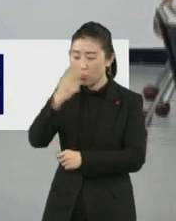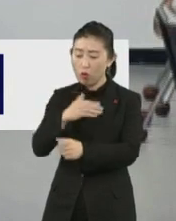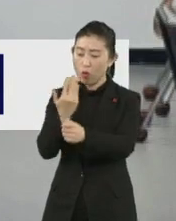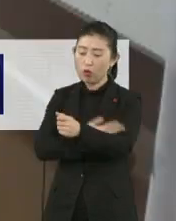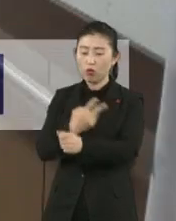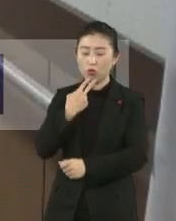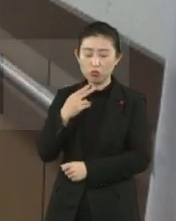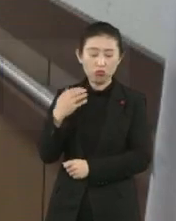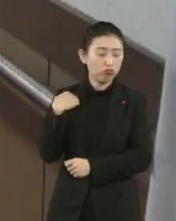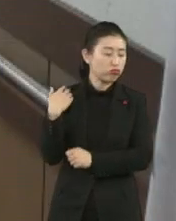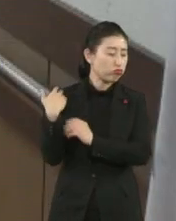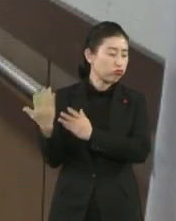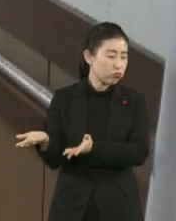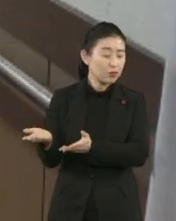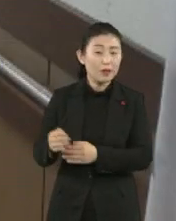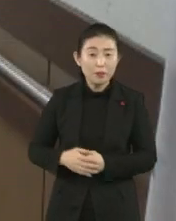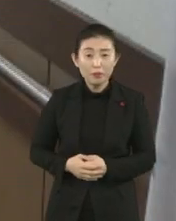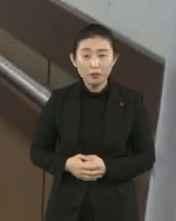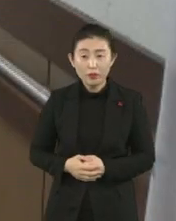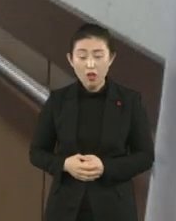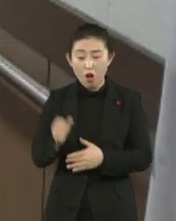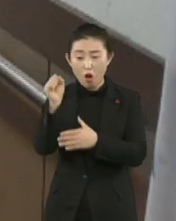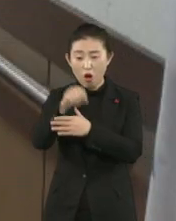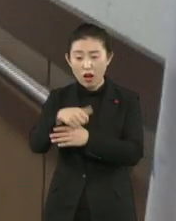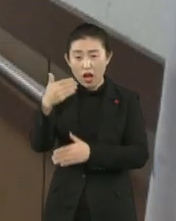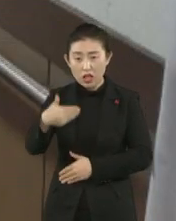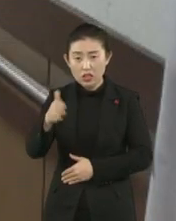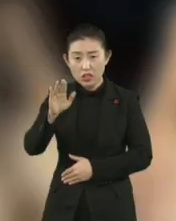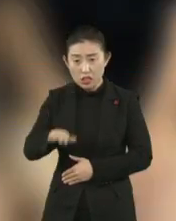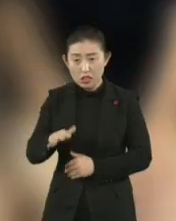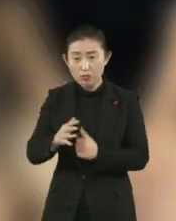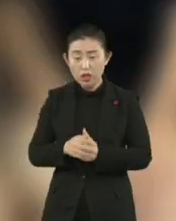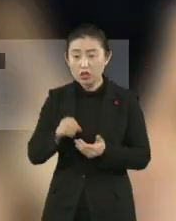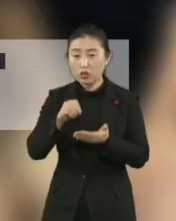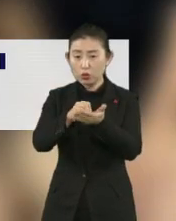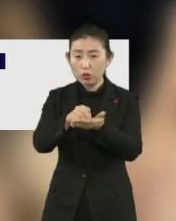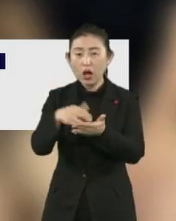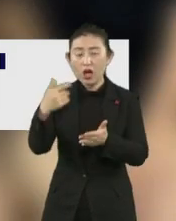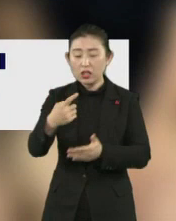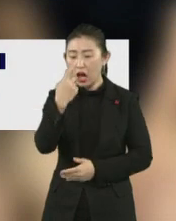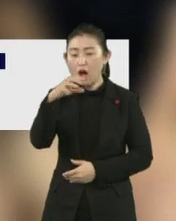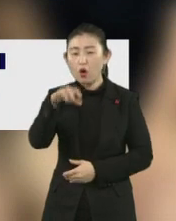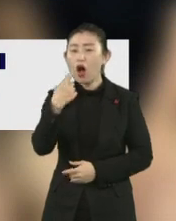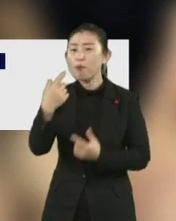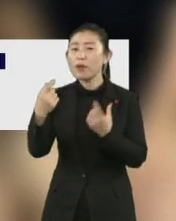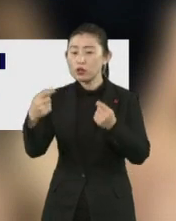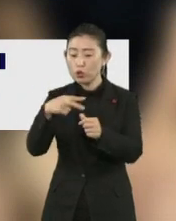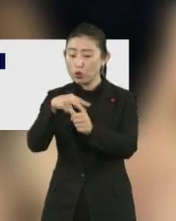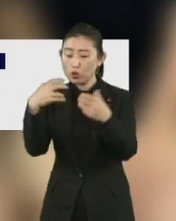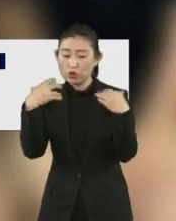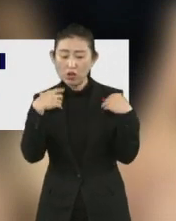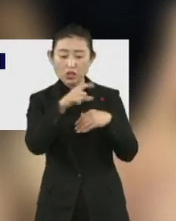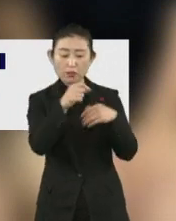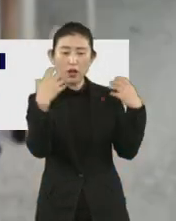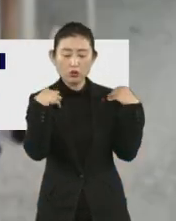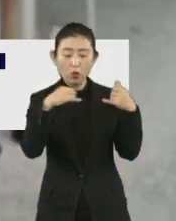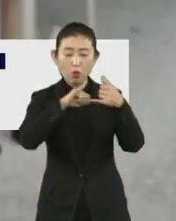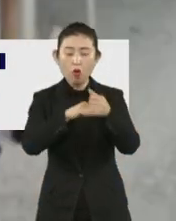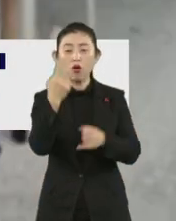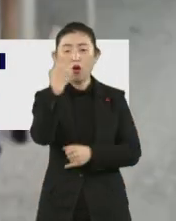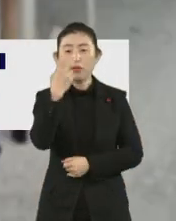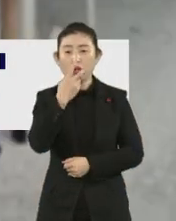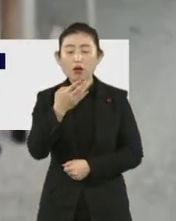손을 놓았습니다 미인 가 시설이라 도 사실상 무 등록하고 님 만큼 교육청이나 지자체에서 점검 해야지만